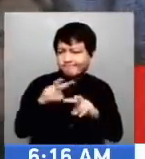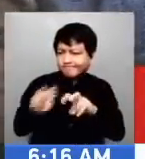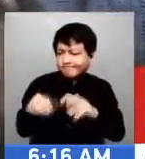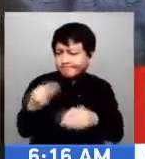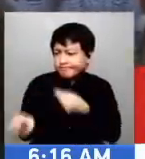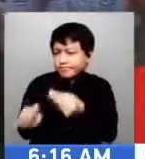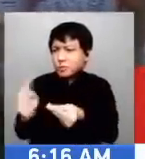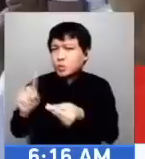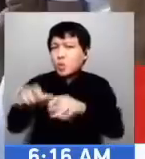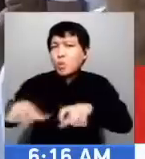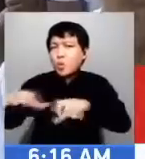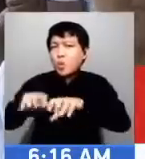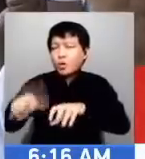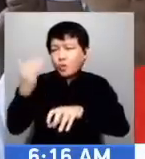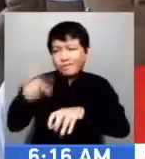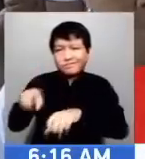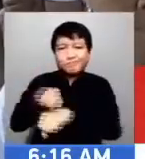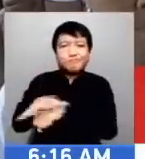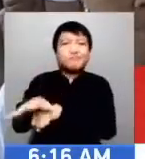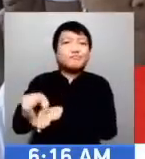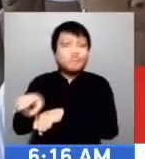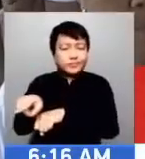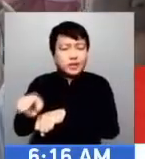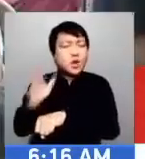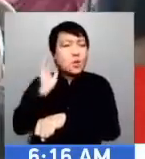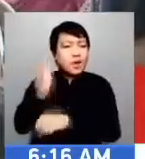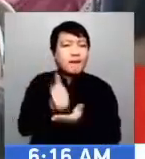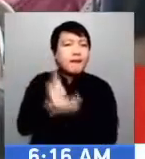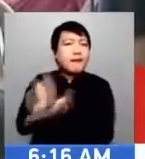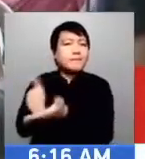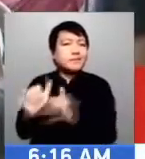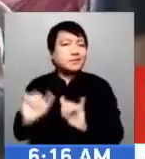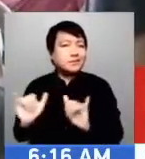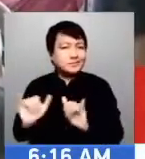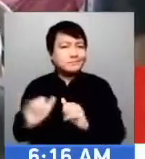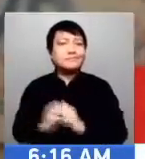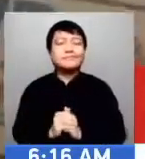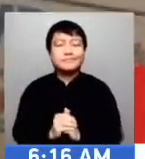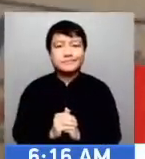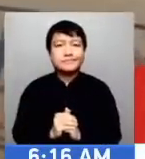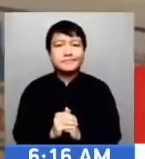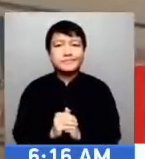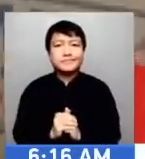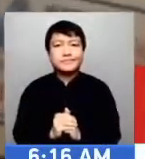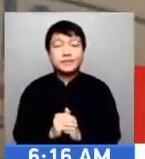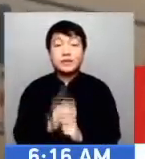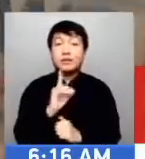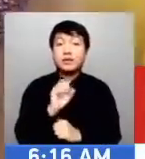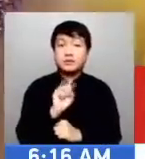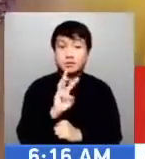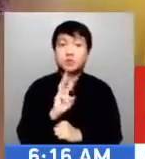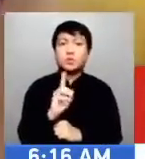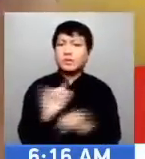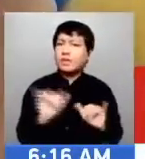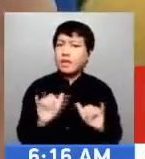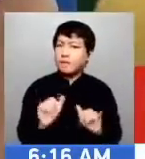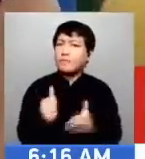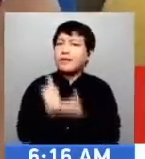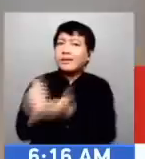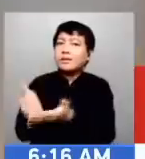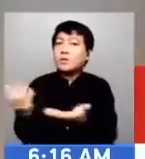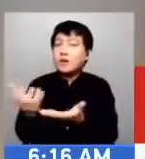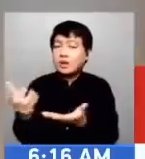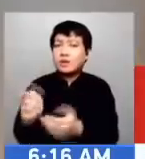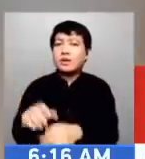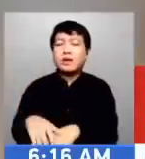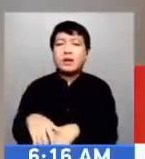residente. Magbigay rin ng tulong magbibigay rin ng tulong ang DSWD sa mga apektado sa Kaluya, Antique